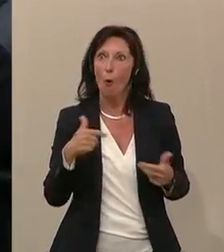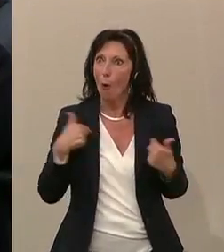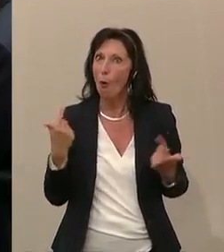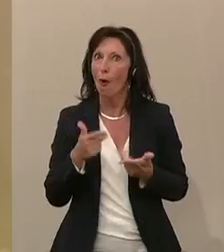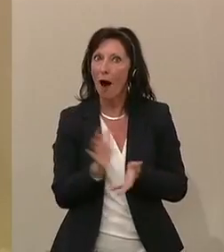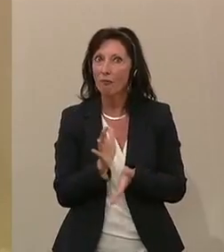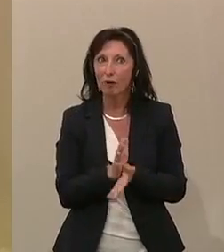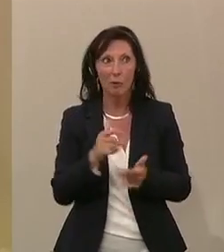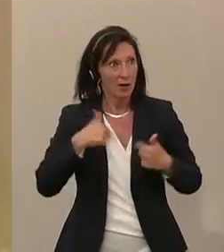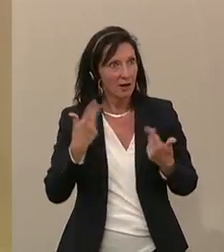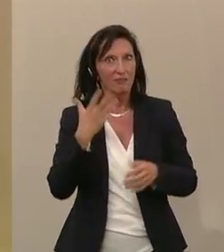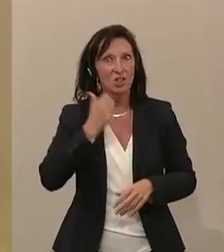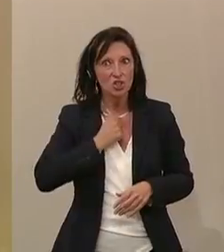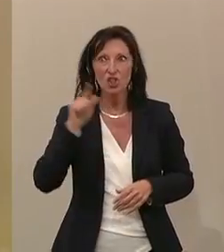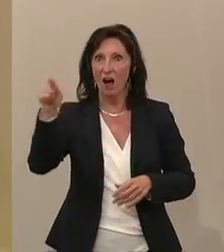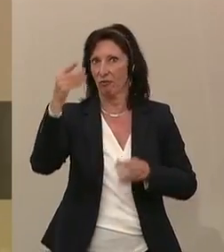Dieses flächendeckende